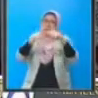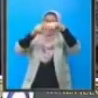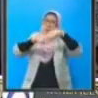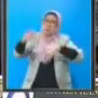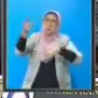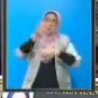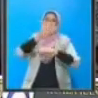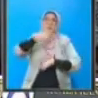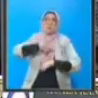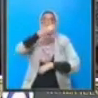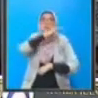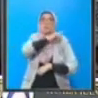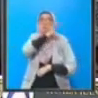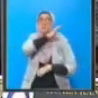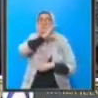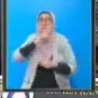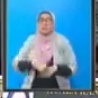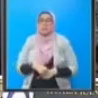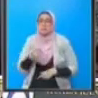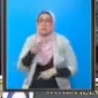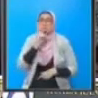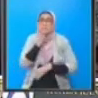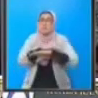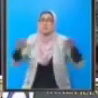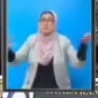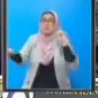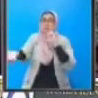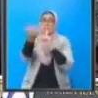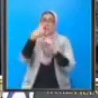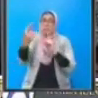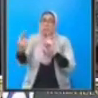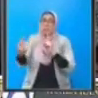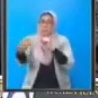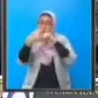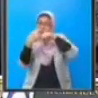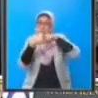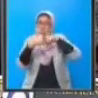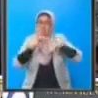jangan turut SPK saya adanya satu menipu dan sebagainya Makasih teknik